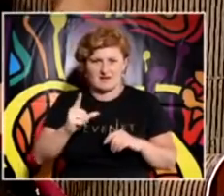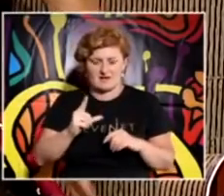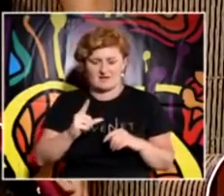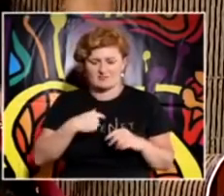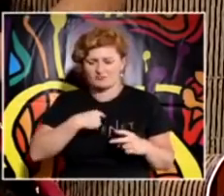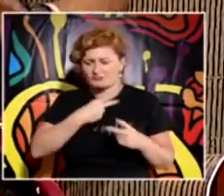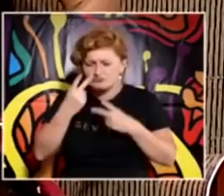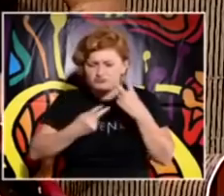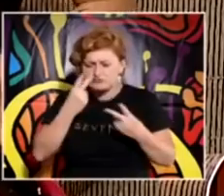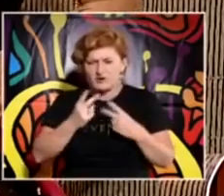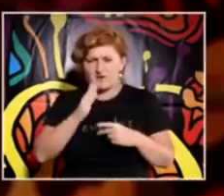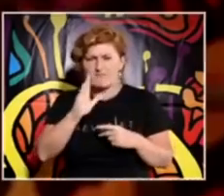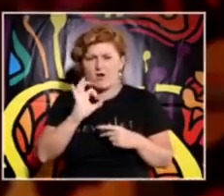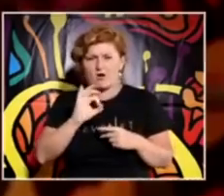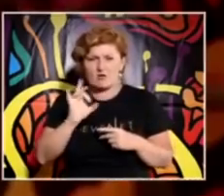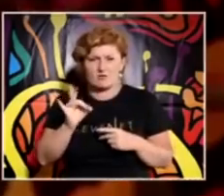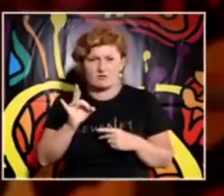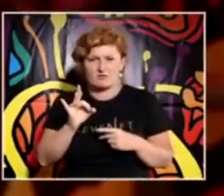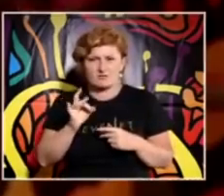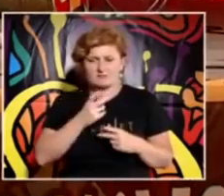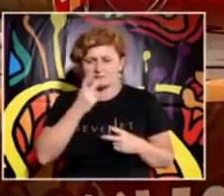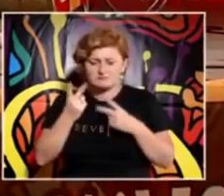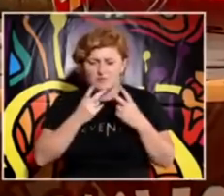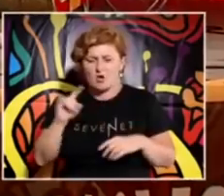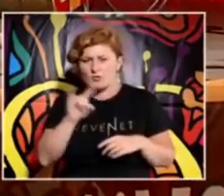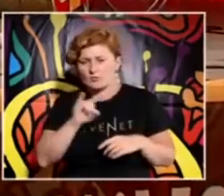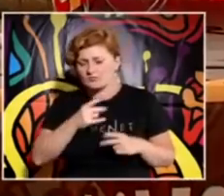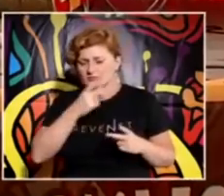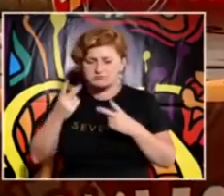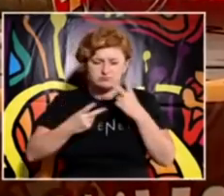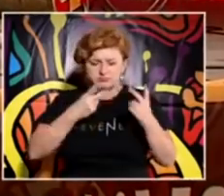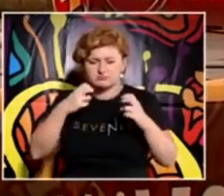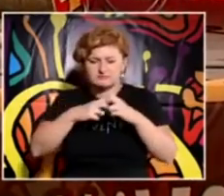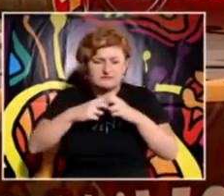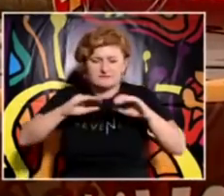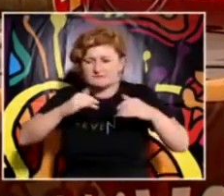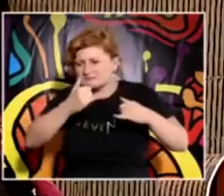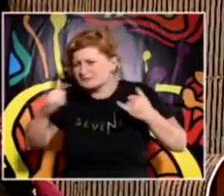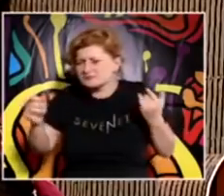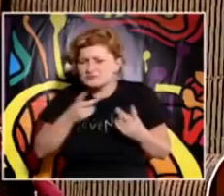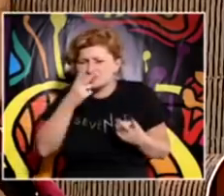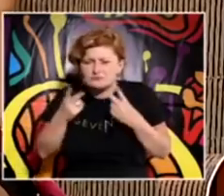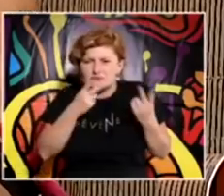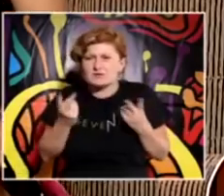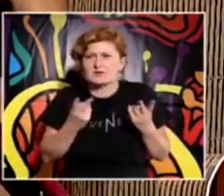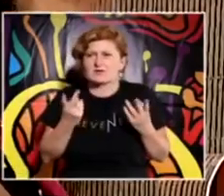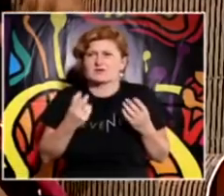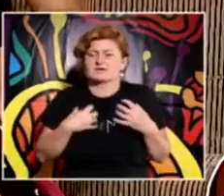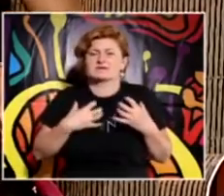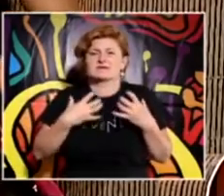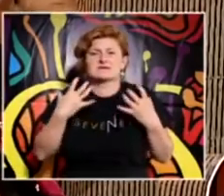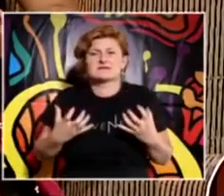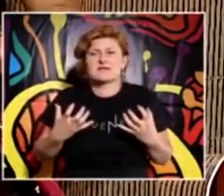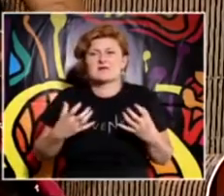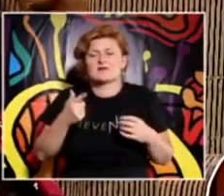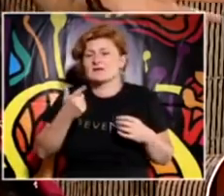na blogach, na Instagramach. Spontaniczne Excele są najlepsze. Na YouTubie, naprawdę na wszystkich możliwych miejscach, bo naprawdę też chciałam powiedzieć, nie ograniczajcie się